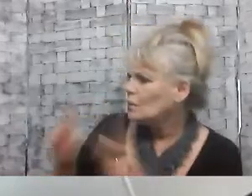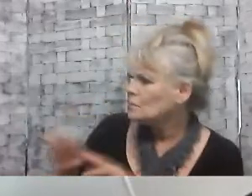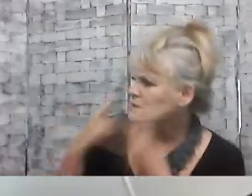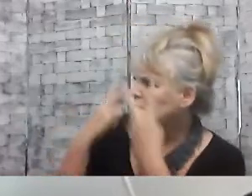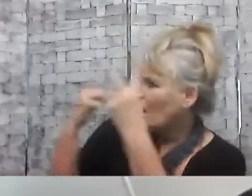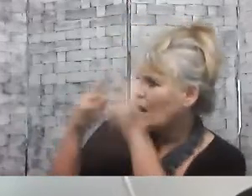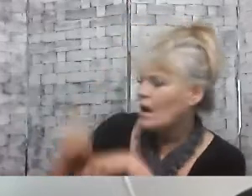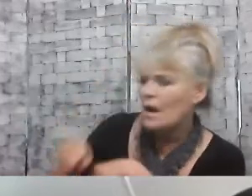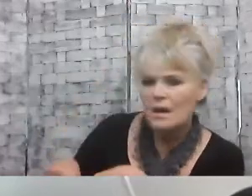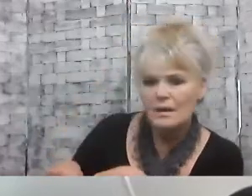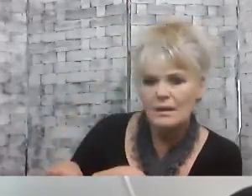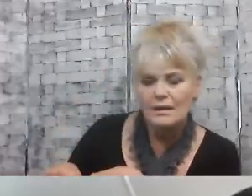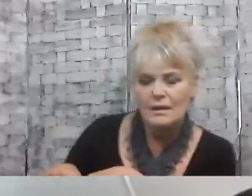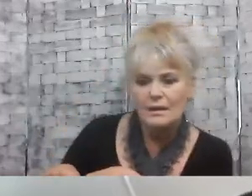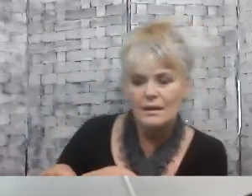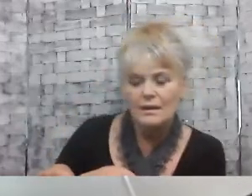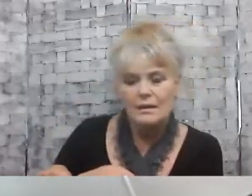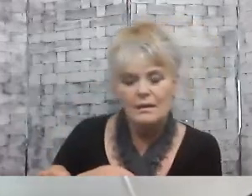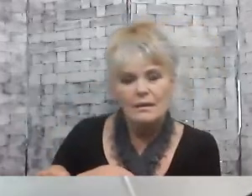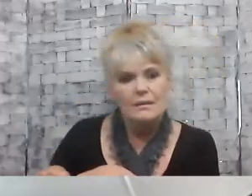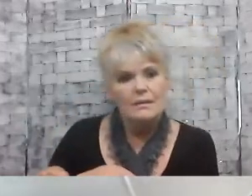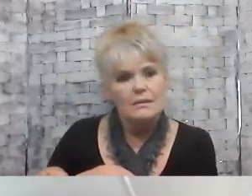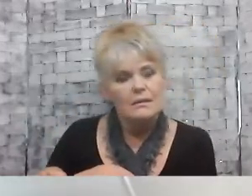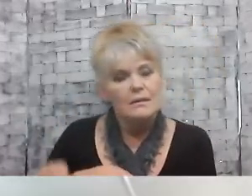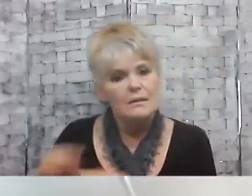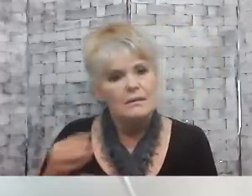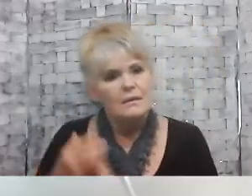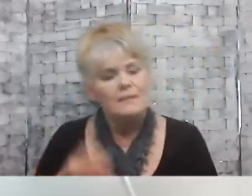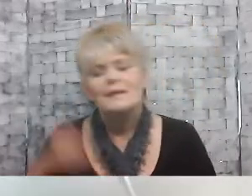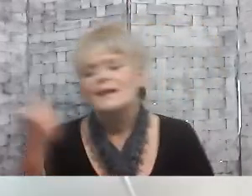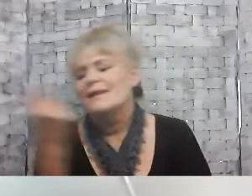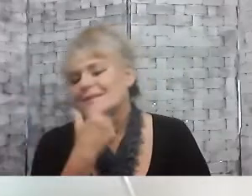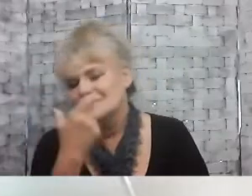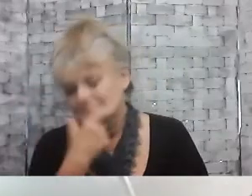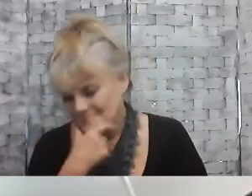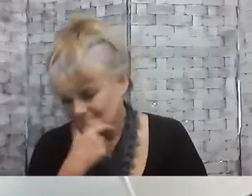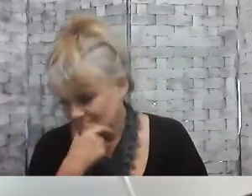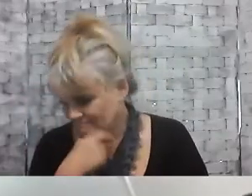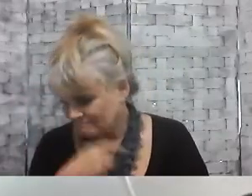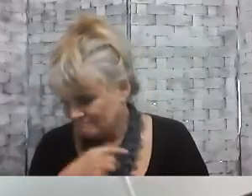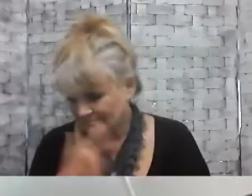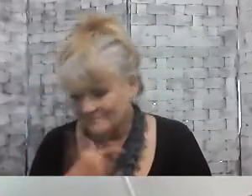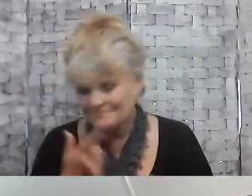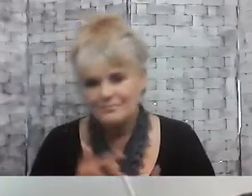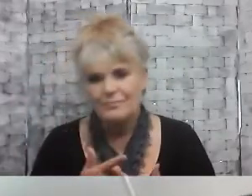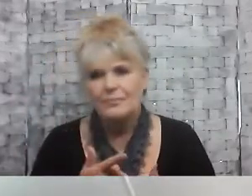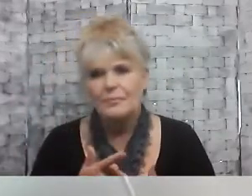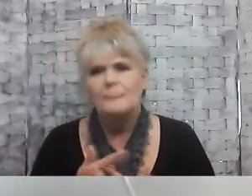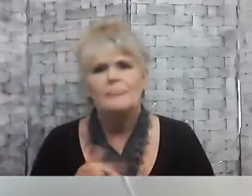vraag, wat staar hulle so op na die hemel?